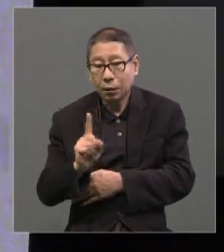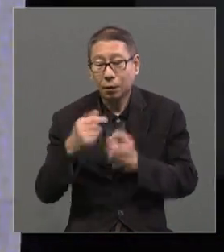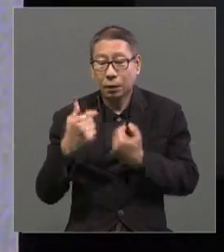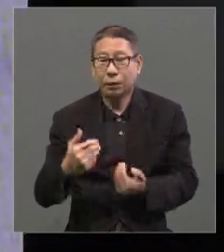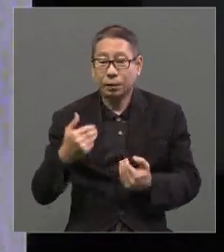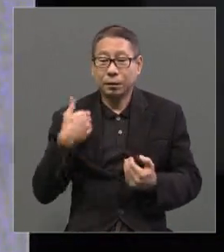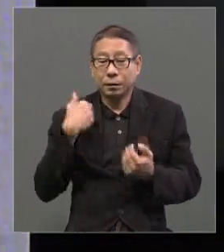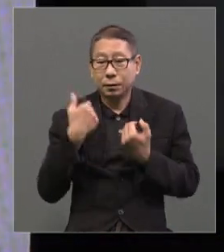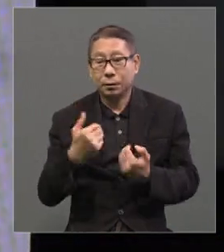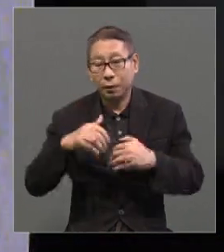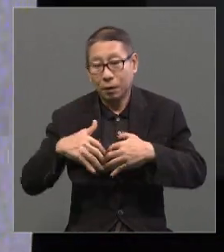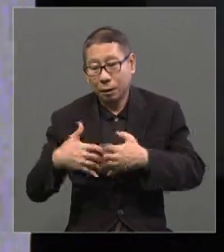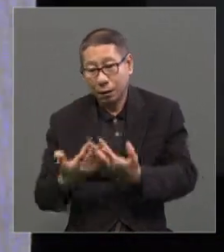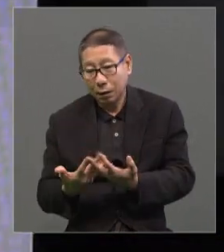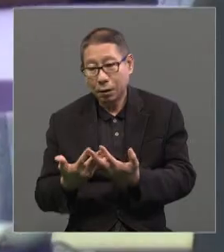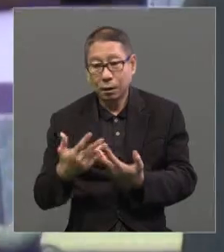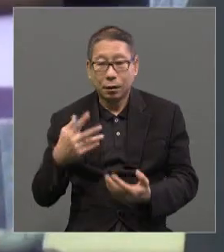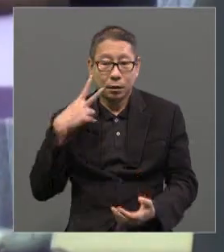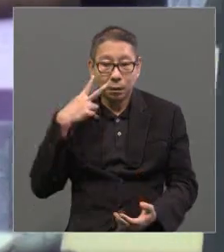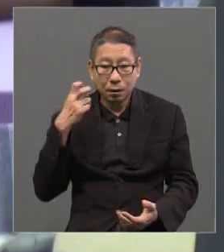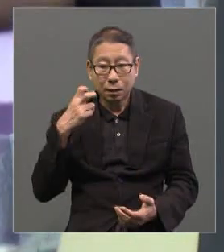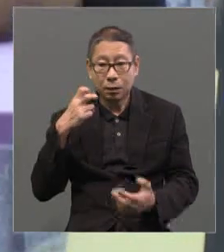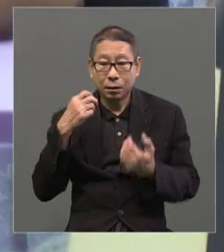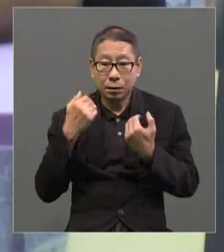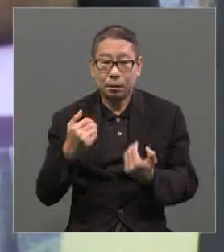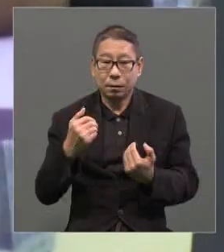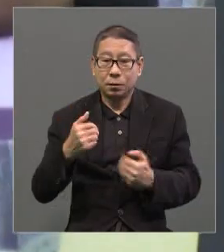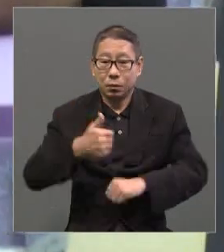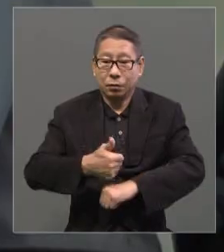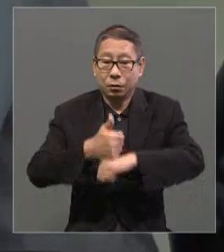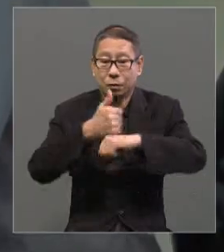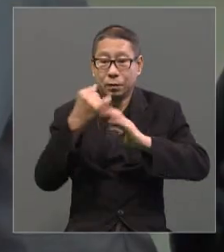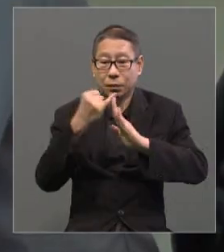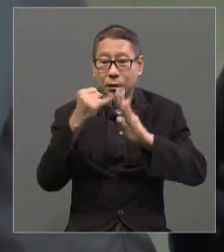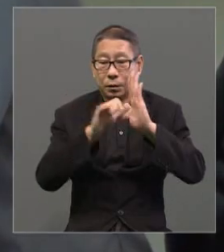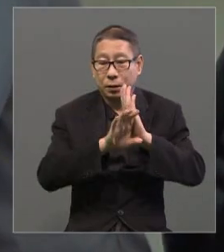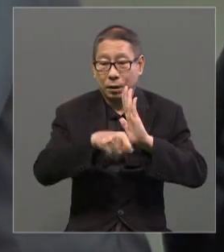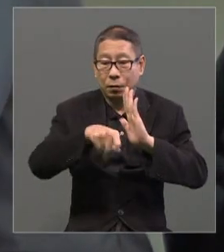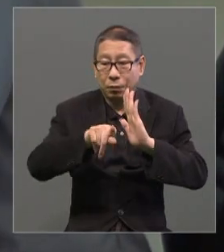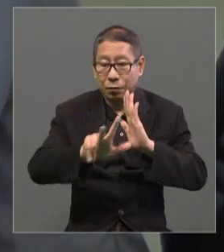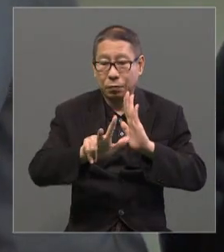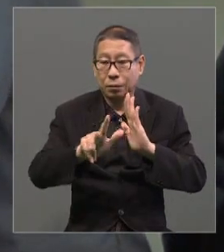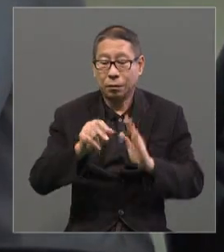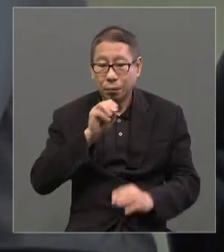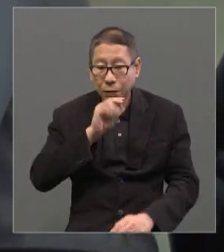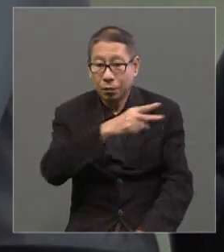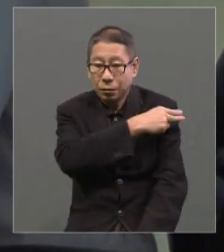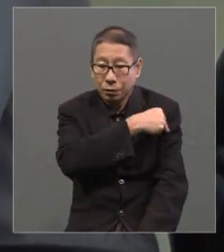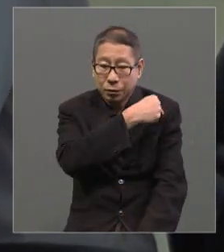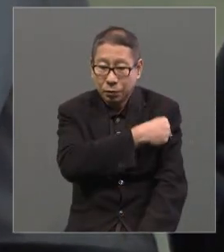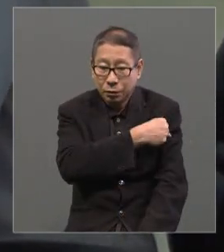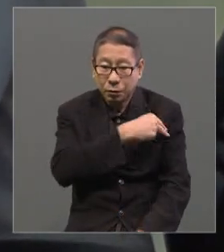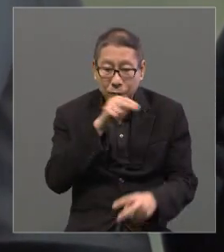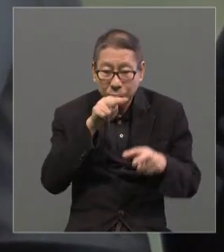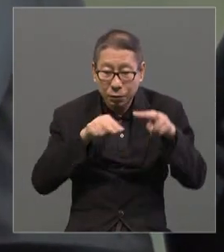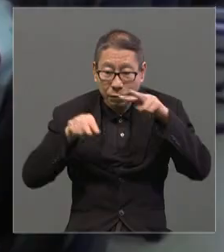ไหนต้นตอมันมายังไงนะคะเพราะฉะนั้นทางผู้ว่าราชการจังหวัดชัยภูมินายโสพลสุวรรณรัตน์เองก็สั่งการเจ้าหน้าที่สาธารณสุขเข้าไป